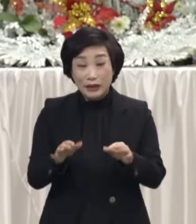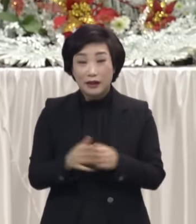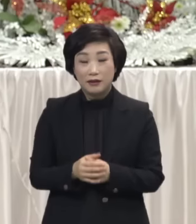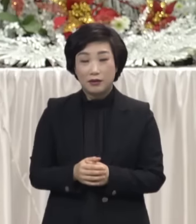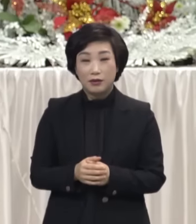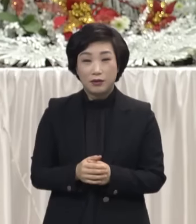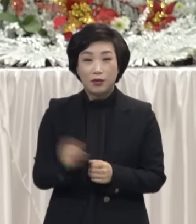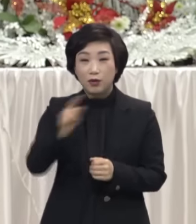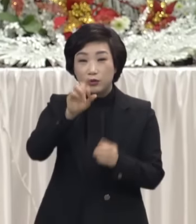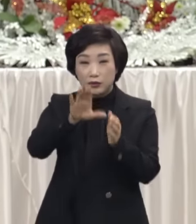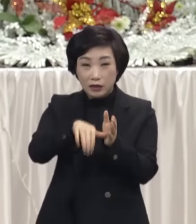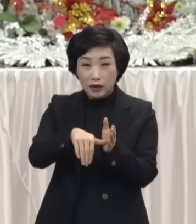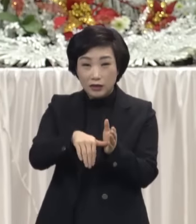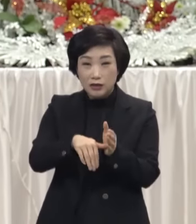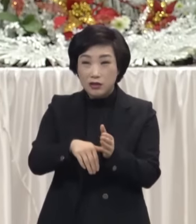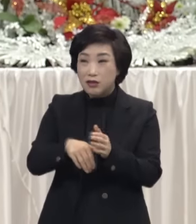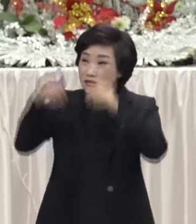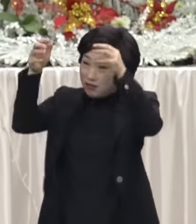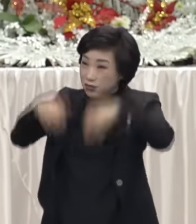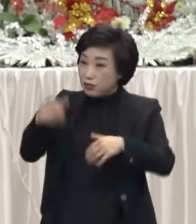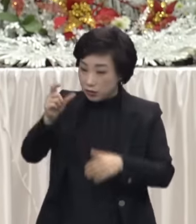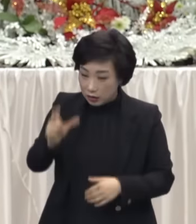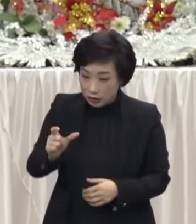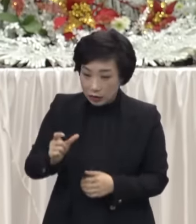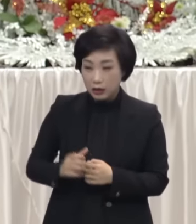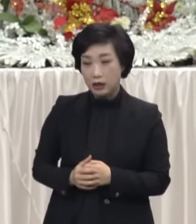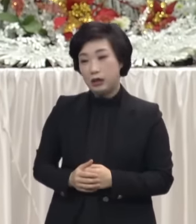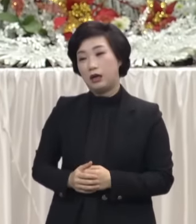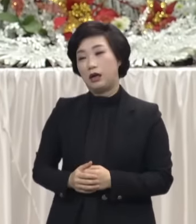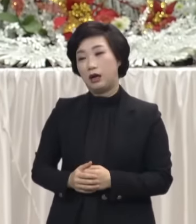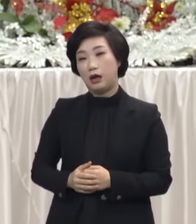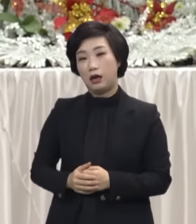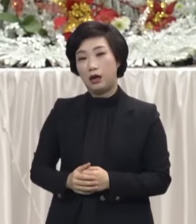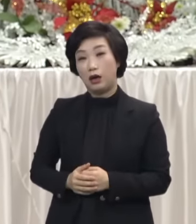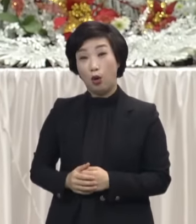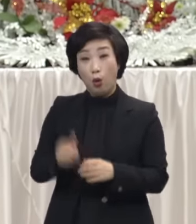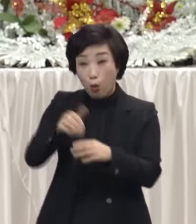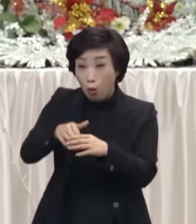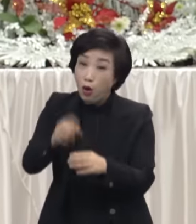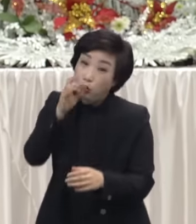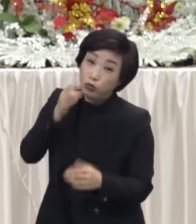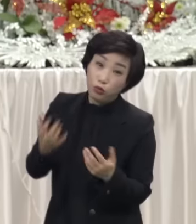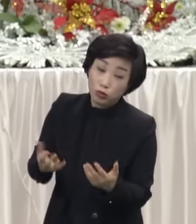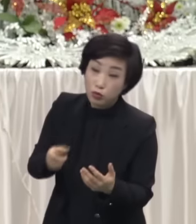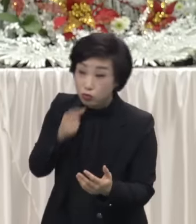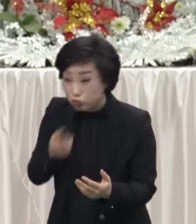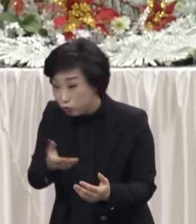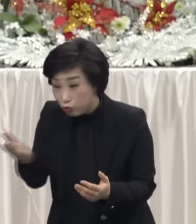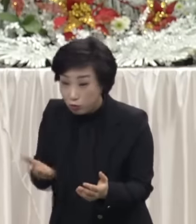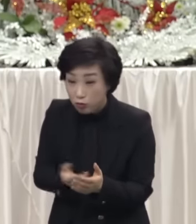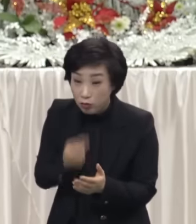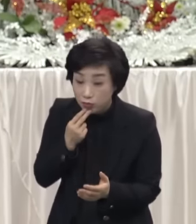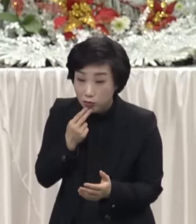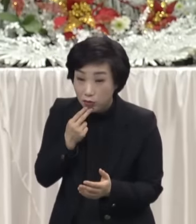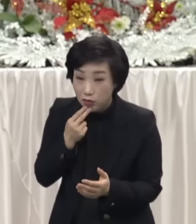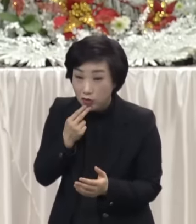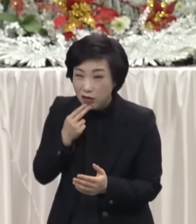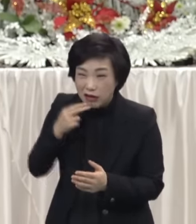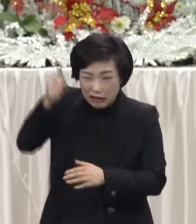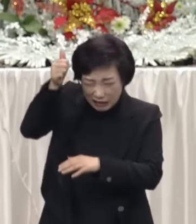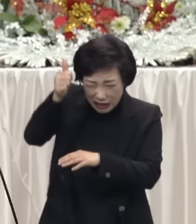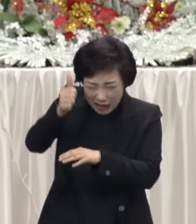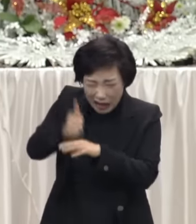그리 어떤 때는 비가 안 오니까 모를 심을 수가 없어요. 늦게 비가 옵니다.